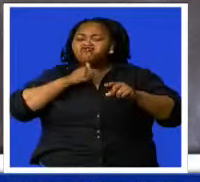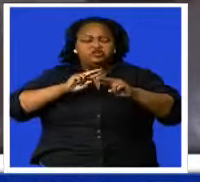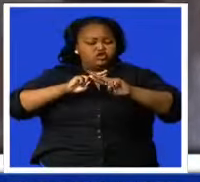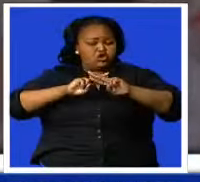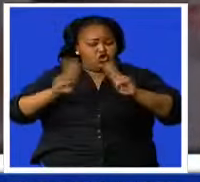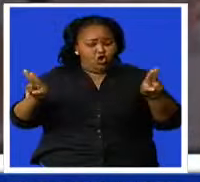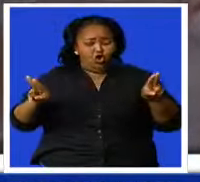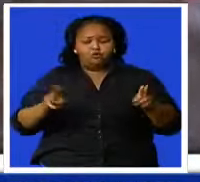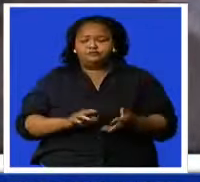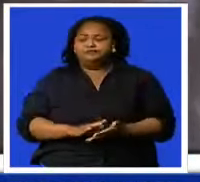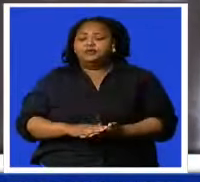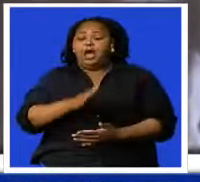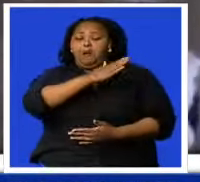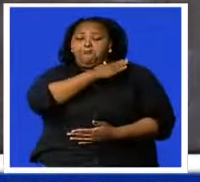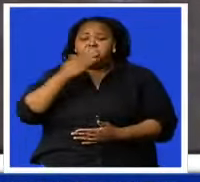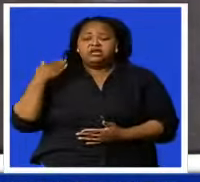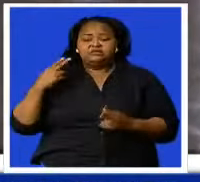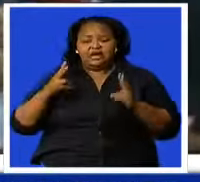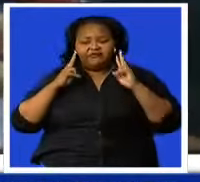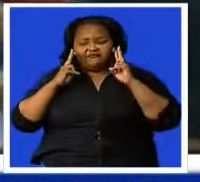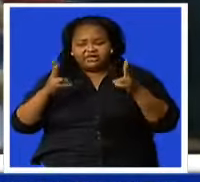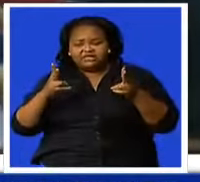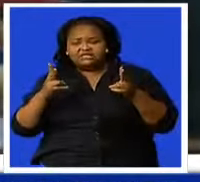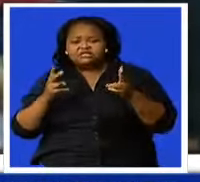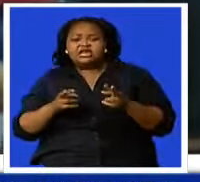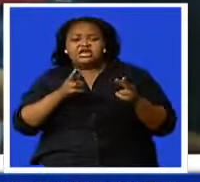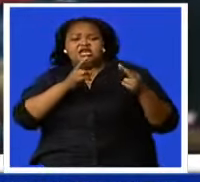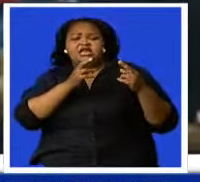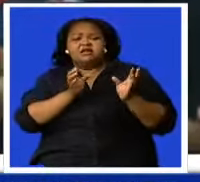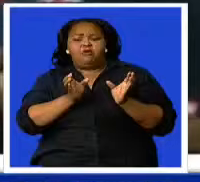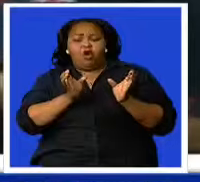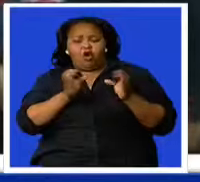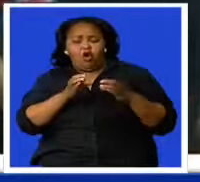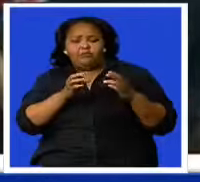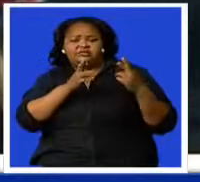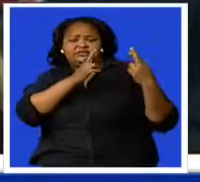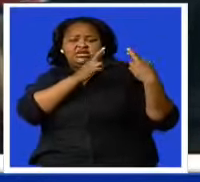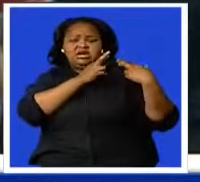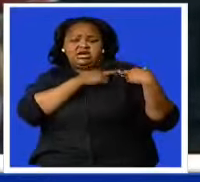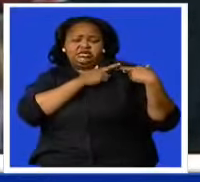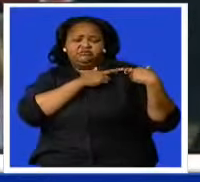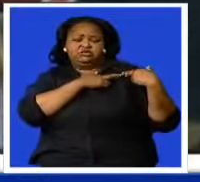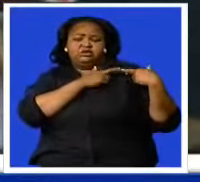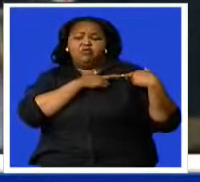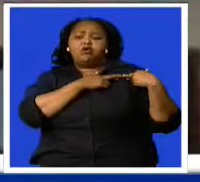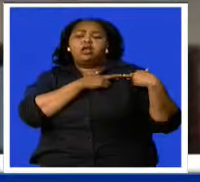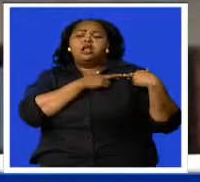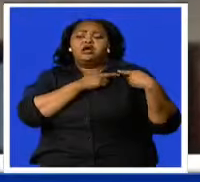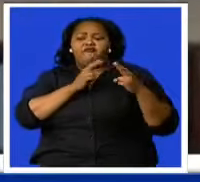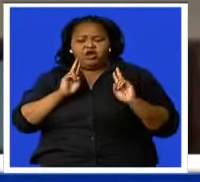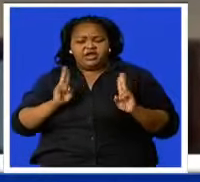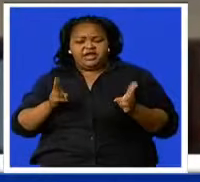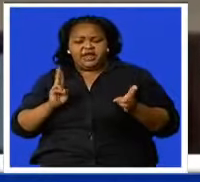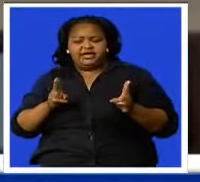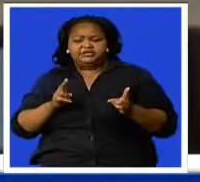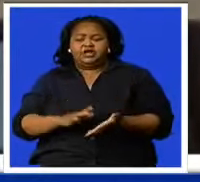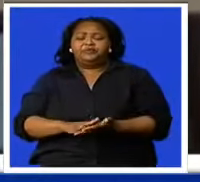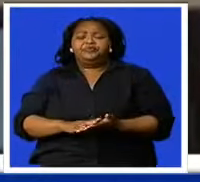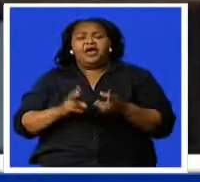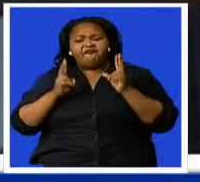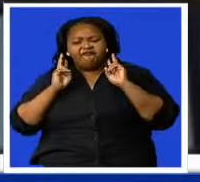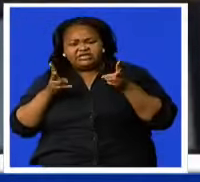Indvunayite kuvakasha Moses Vilakati nemalunga elibandla letokuvakasha Eswatini Environment Authority avakashele titolo itengulo